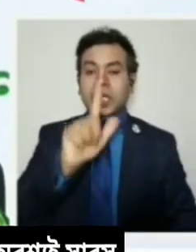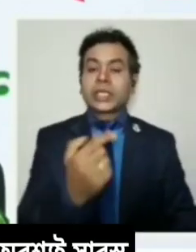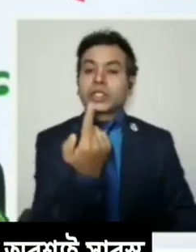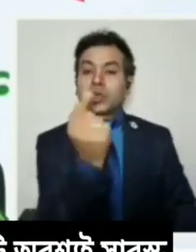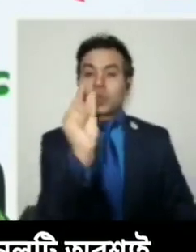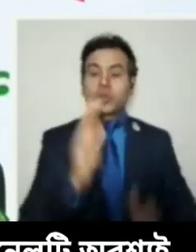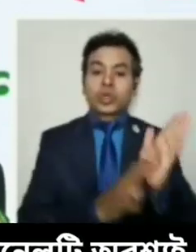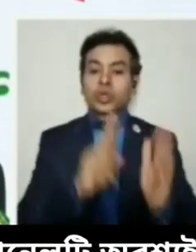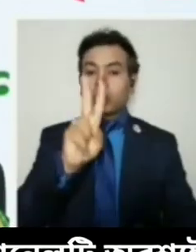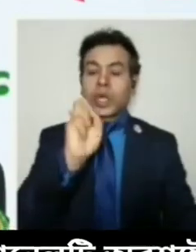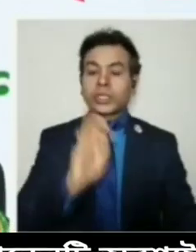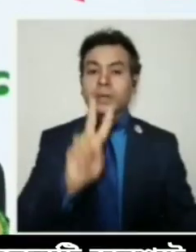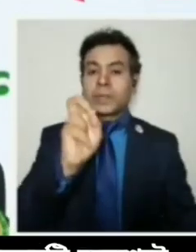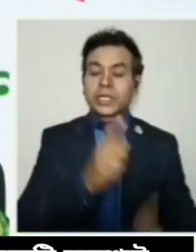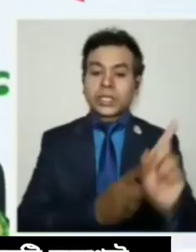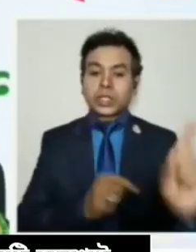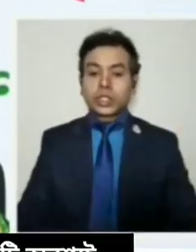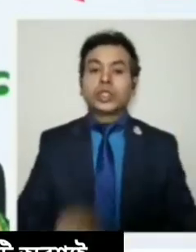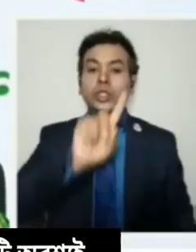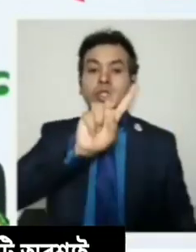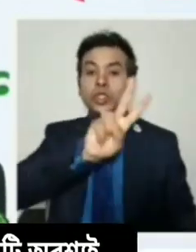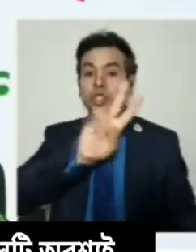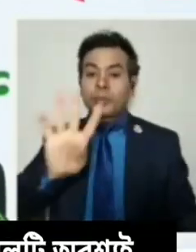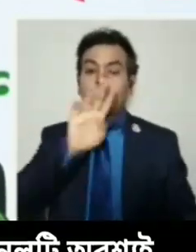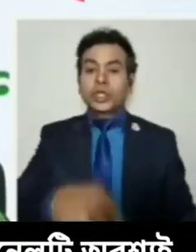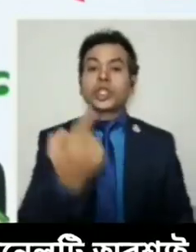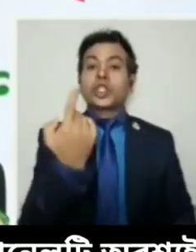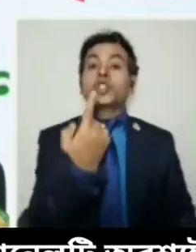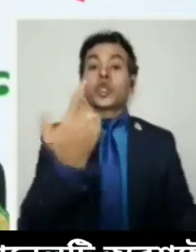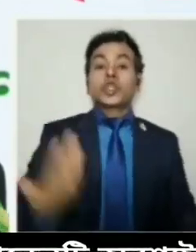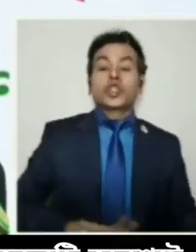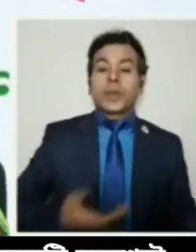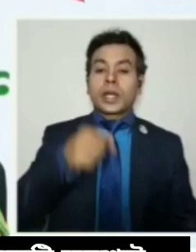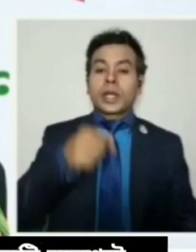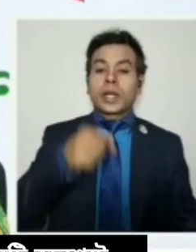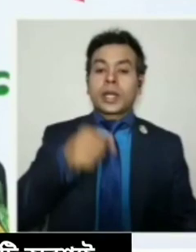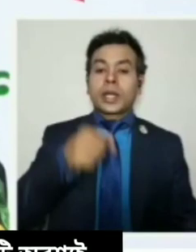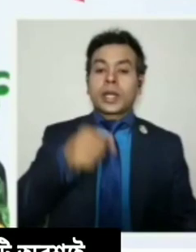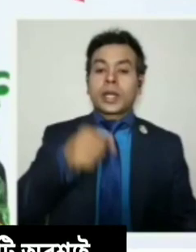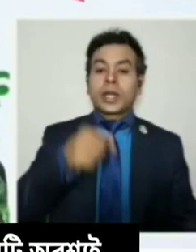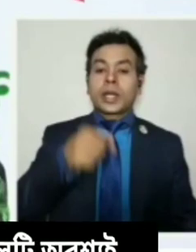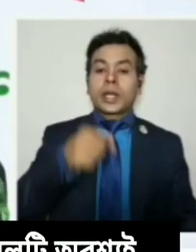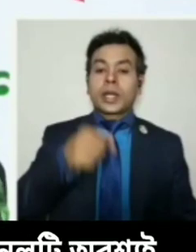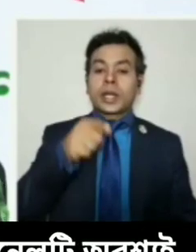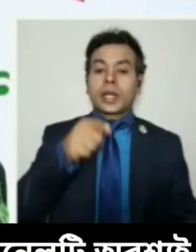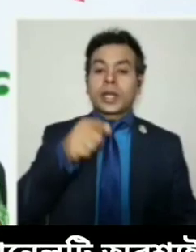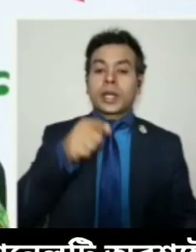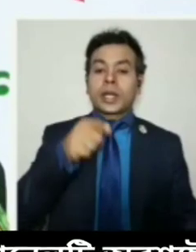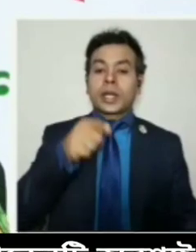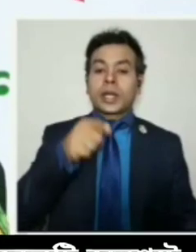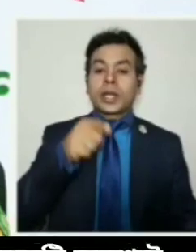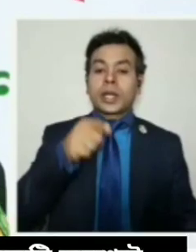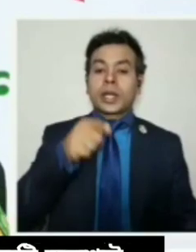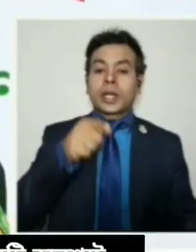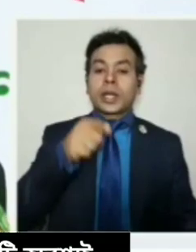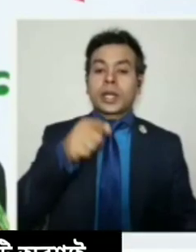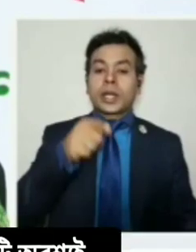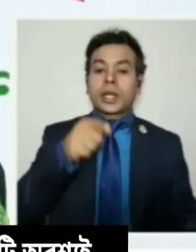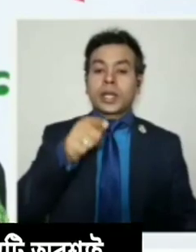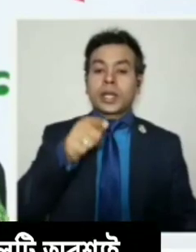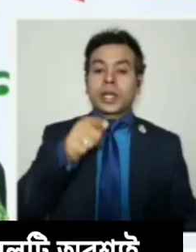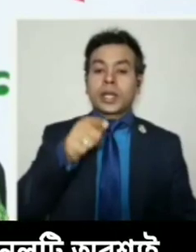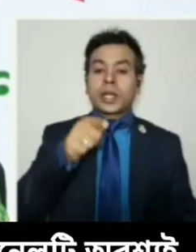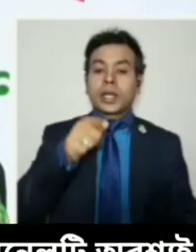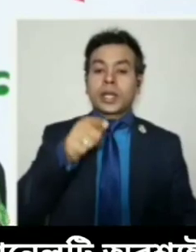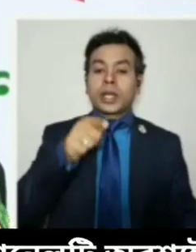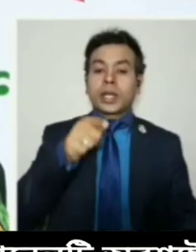বর্তমানে 55টি পরীক্ষাগার চালু হয়েছে, তবে আজকে আমরা 52টি ল্যাবের পরীক্ষার নমুনা সংগ্রহ